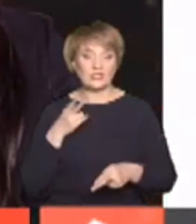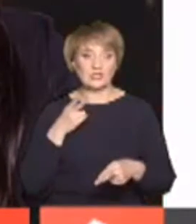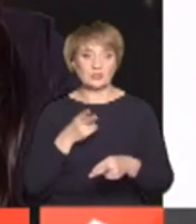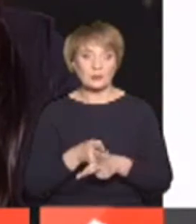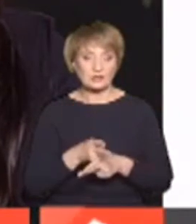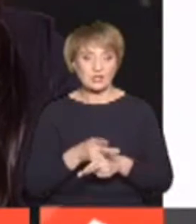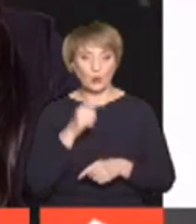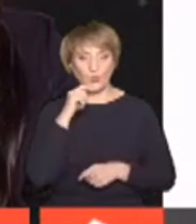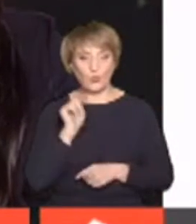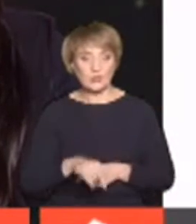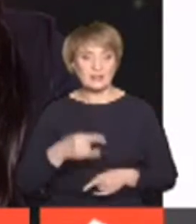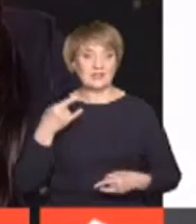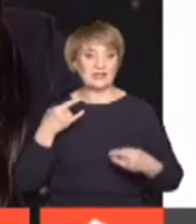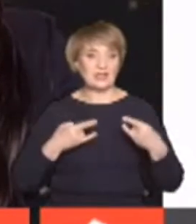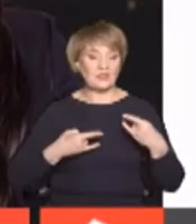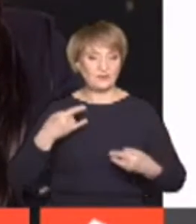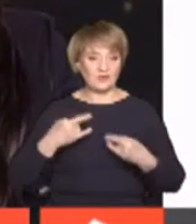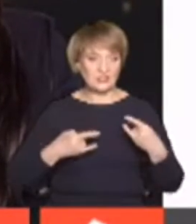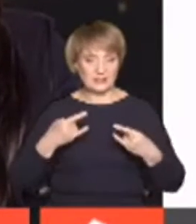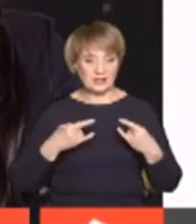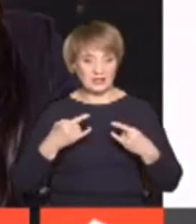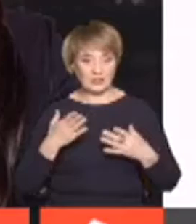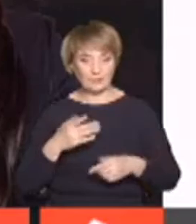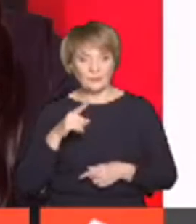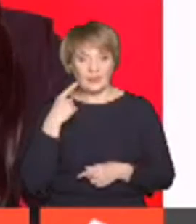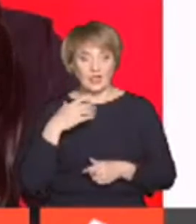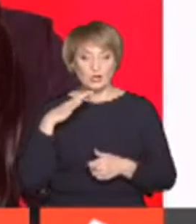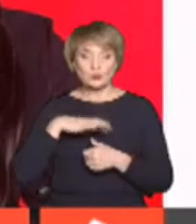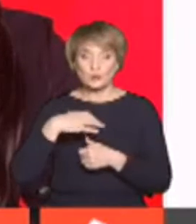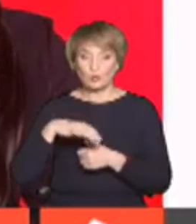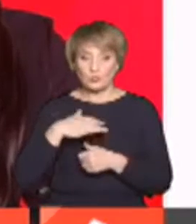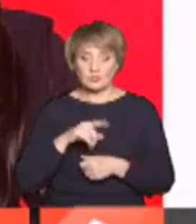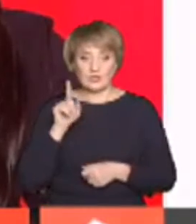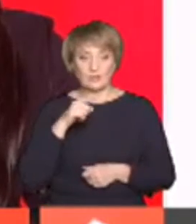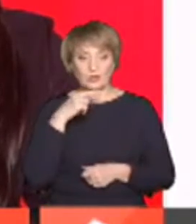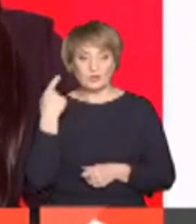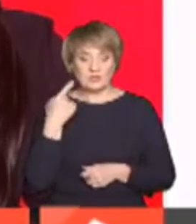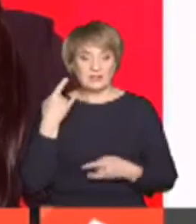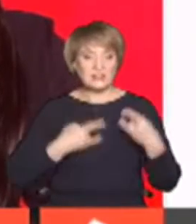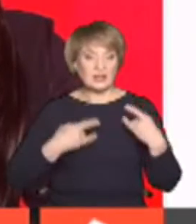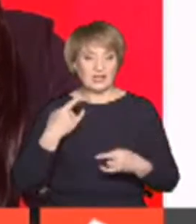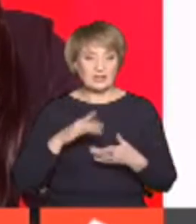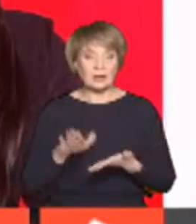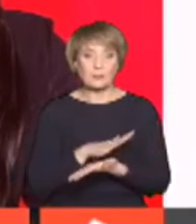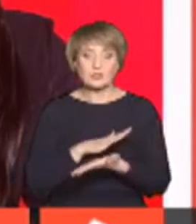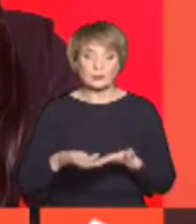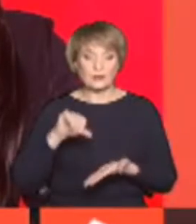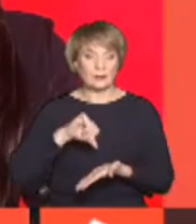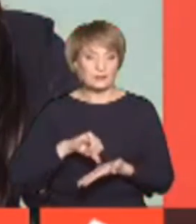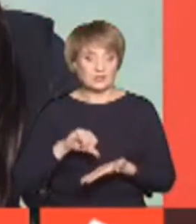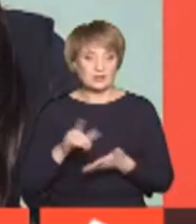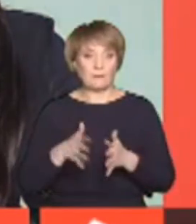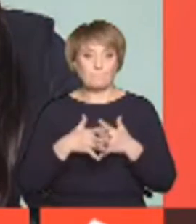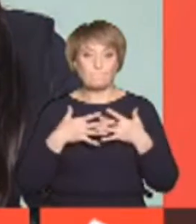українські телевізійні канали супутнику. Навпаки, при цьому російські канали там безкоштовні абсолютно, вони присутні. А як ви розумієте,